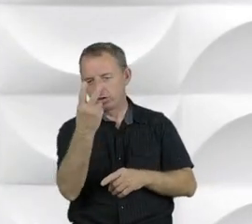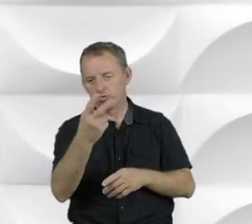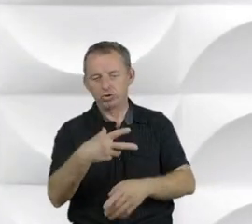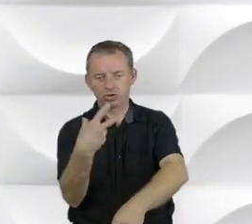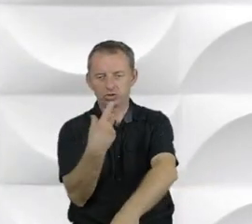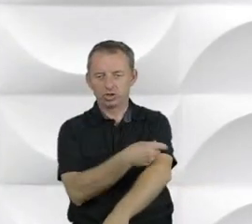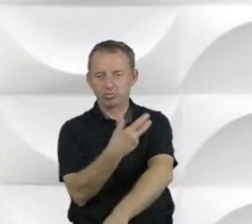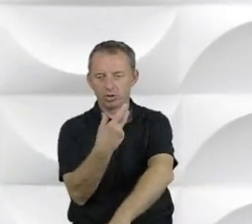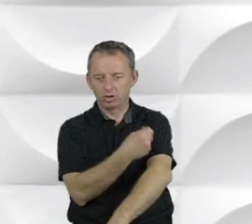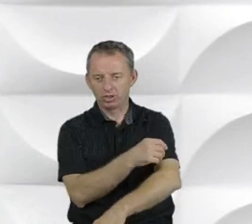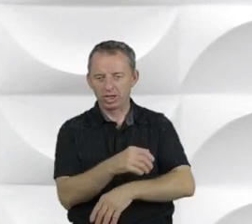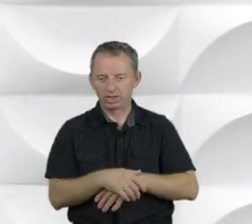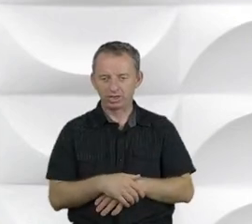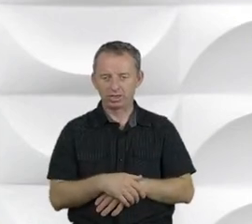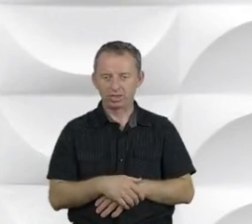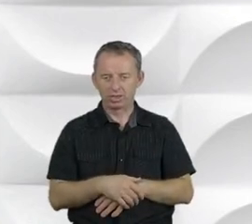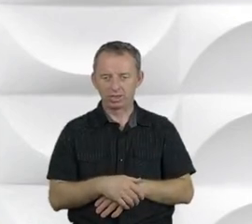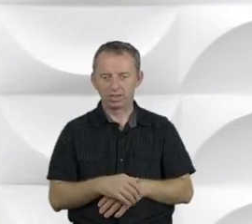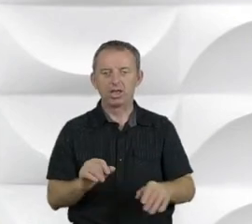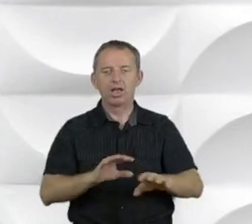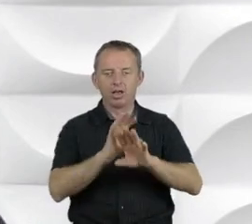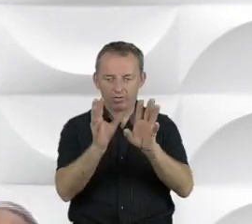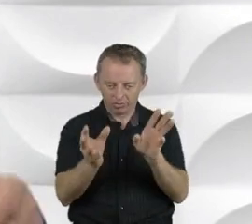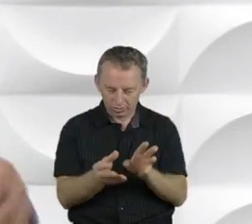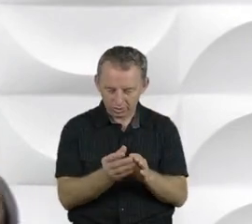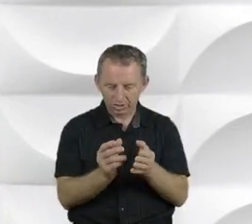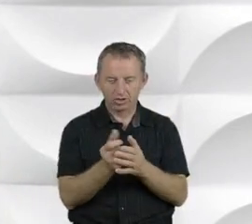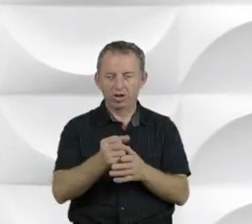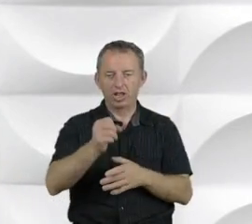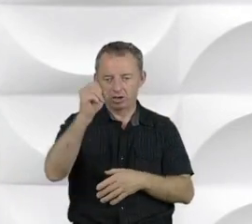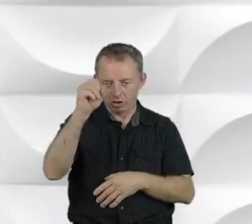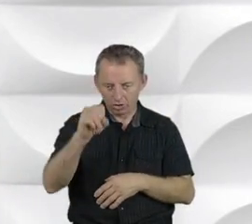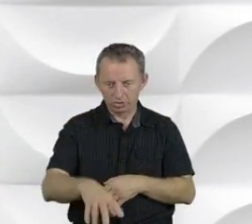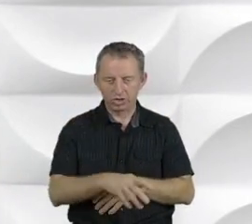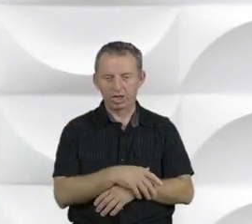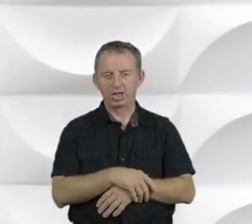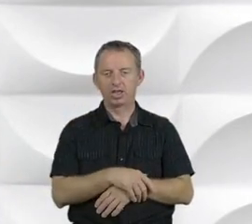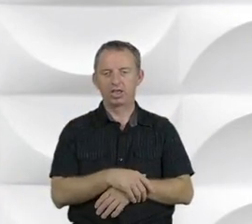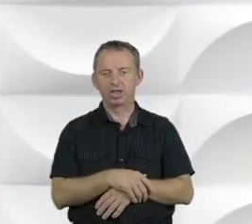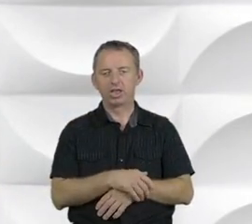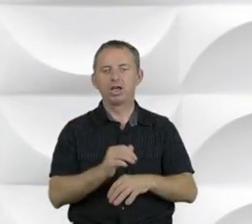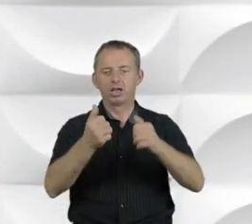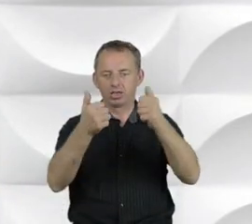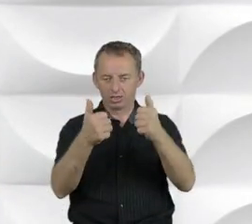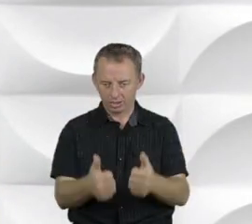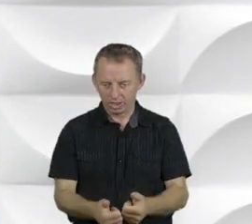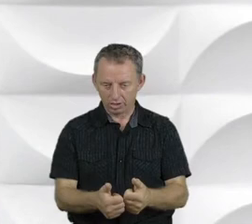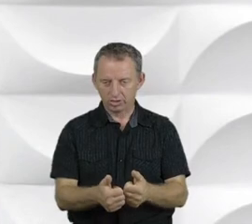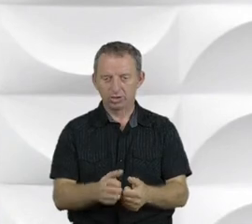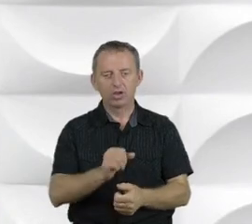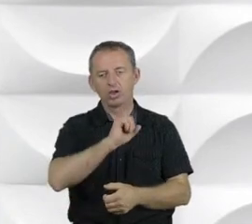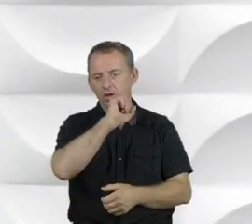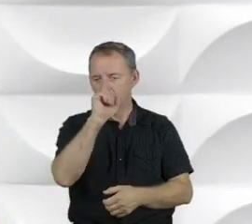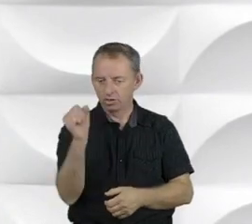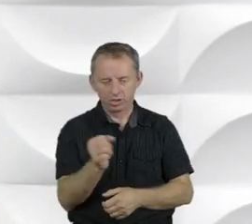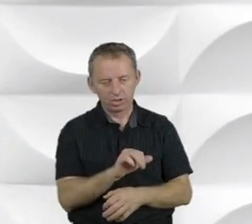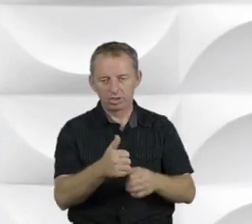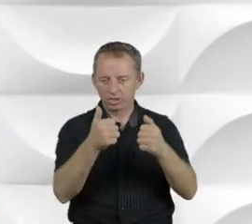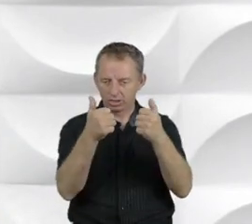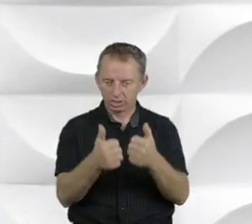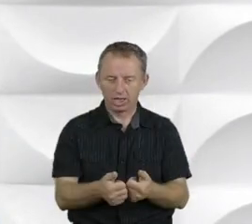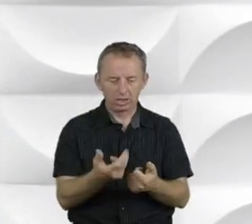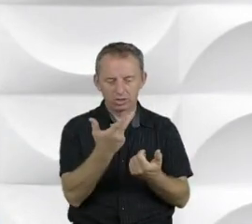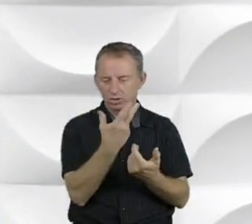2 szczepionkach. Wszystko, co najgorsze stało się, nic gorszego stać się